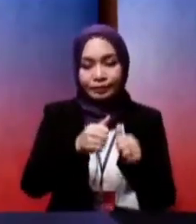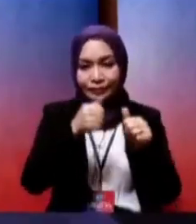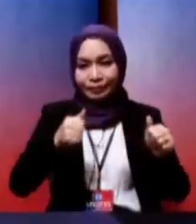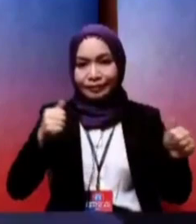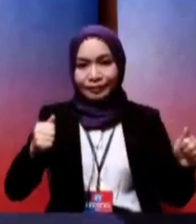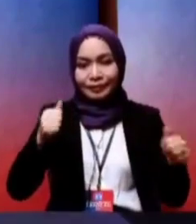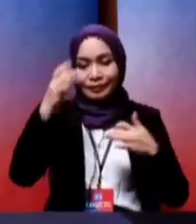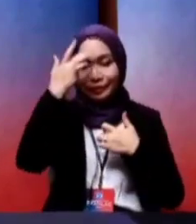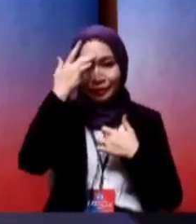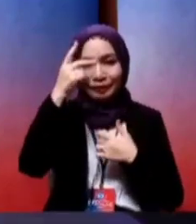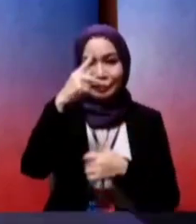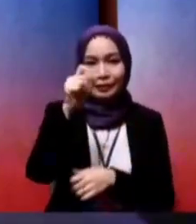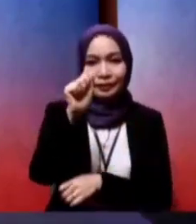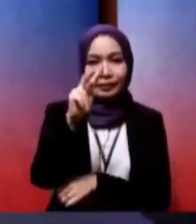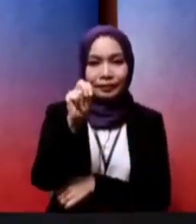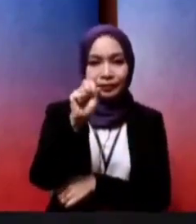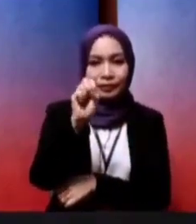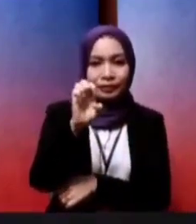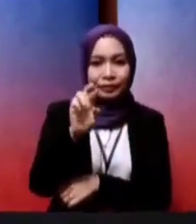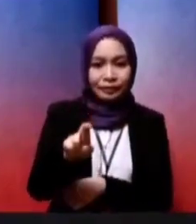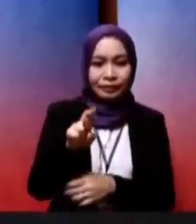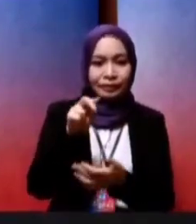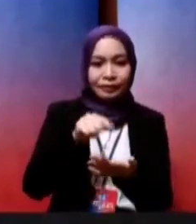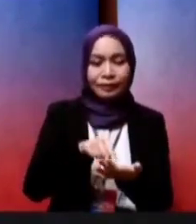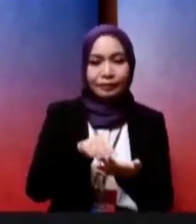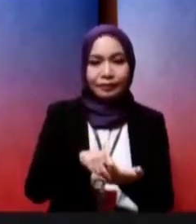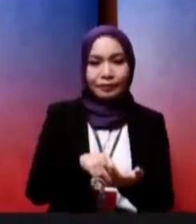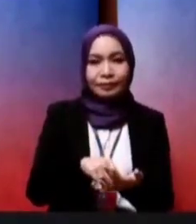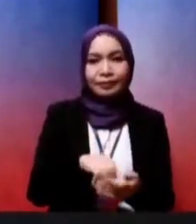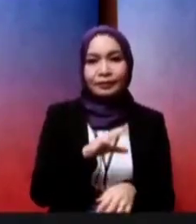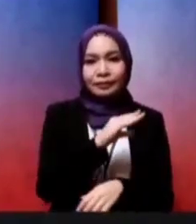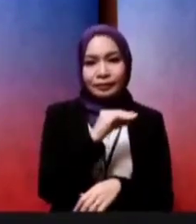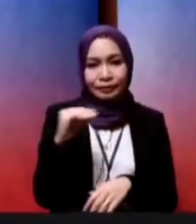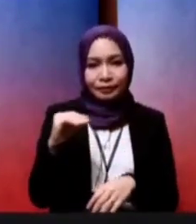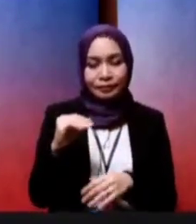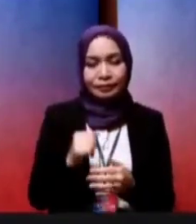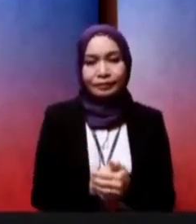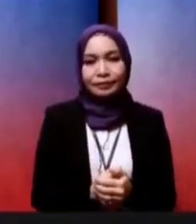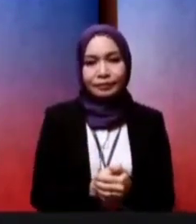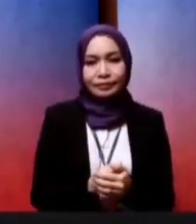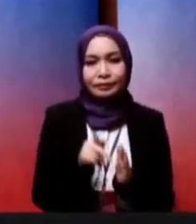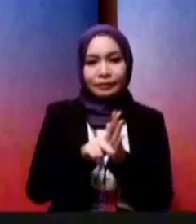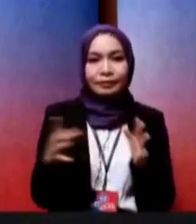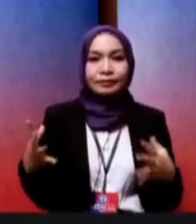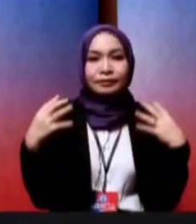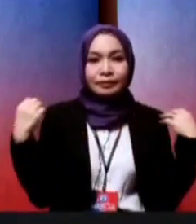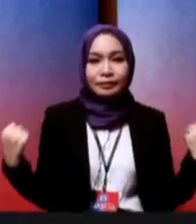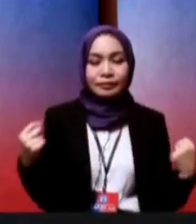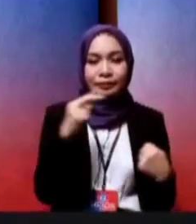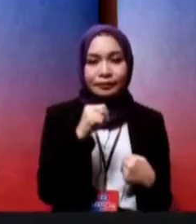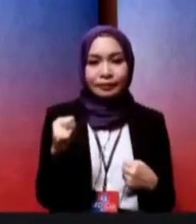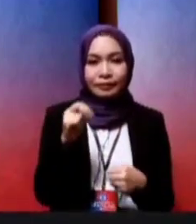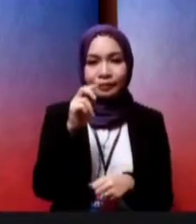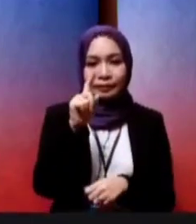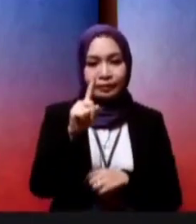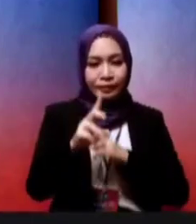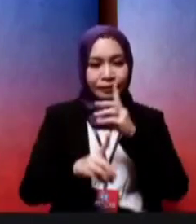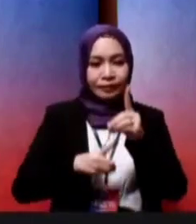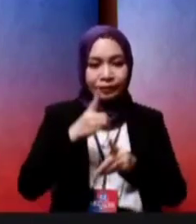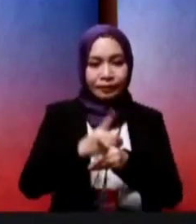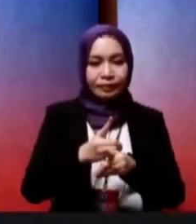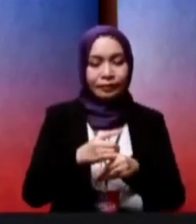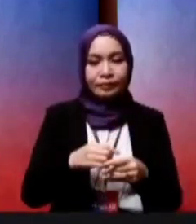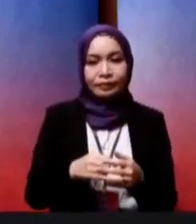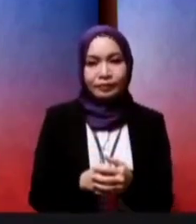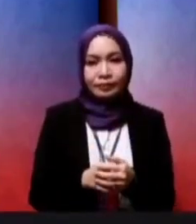cervix dan pihak pertubbuhan kesihatan sedunia menyasarkan kalaulah kanser antara